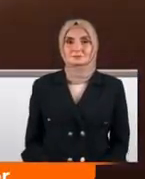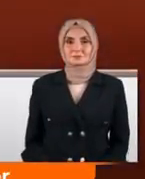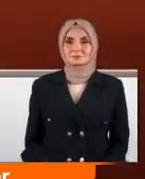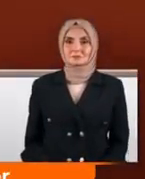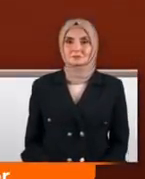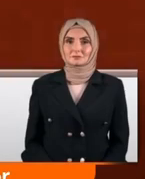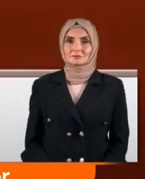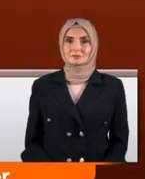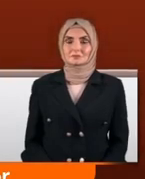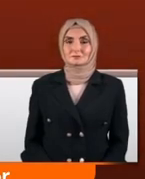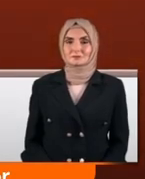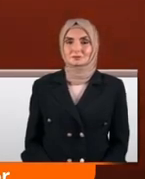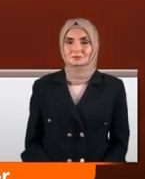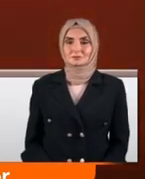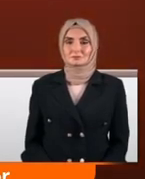Evet, bu.